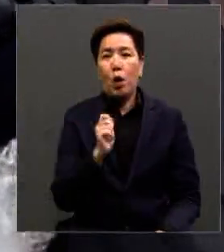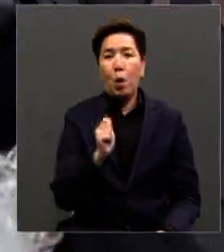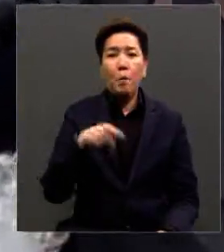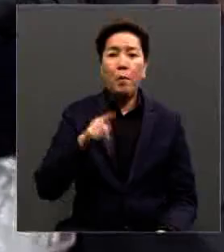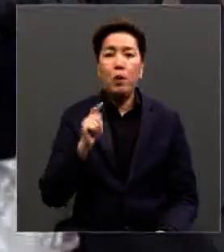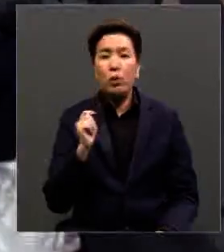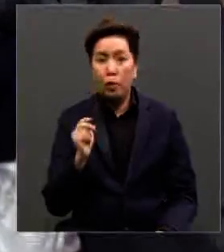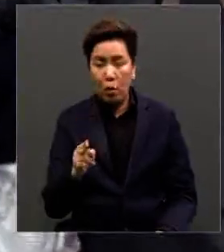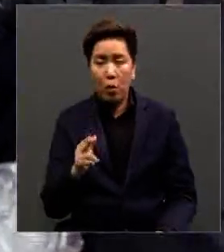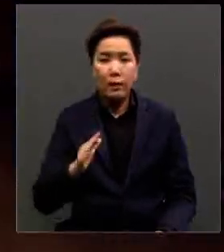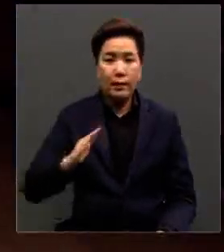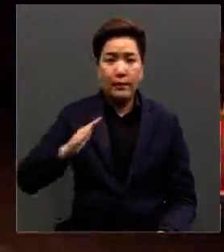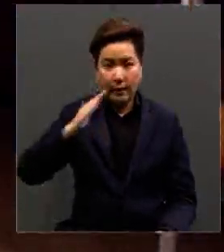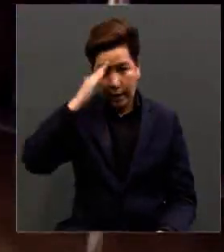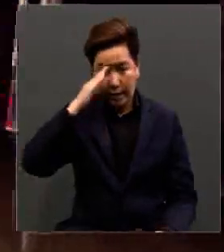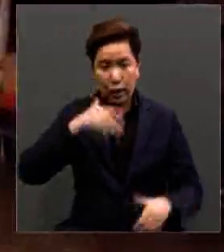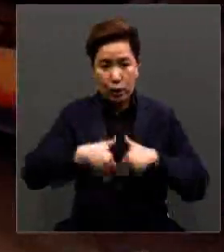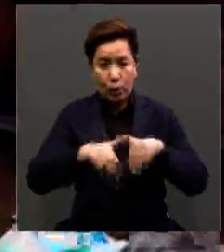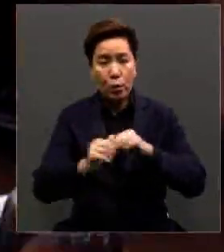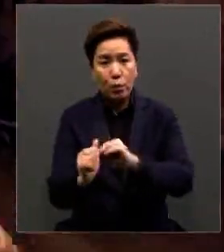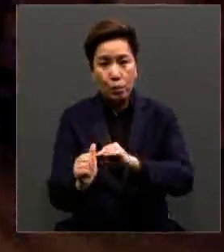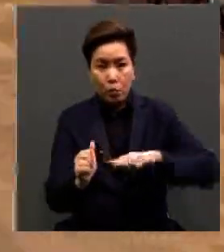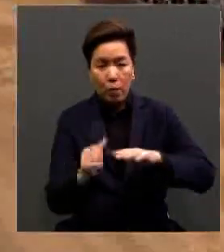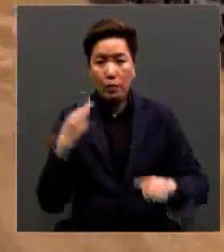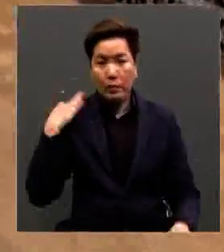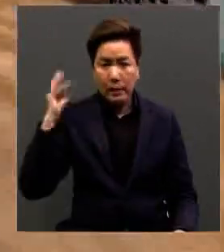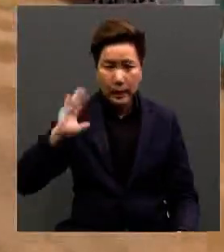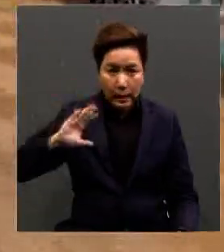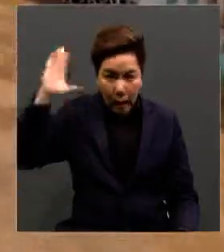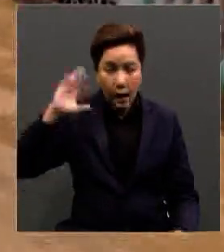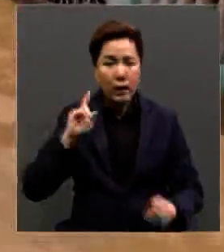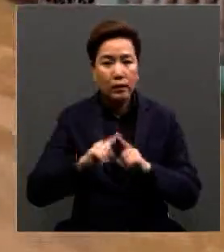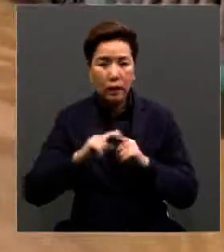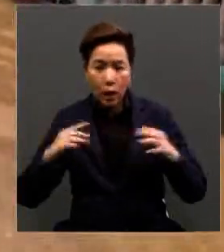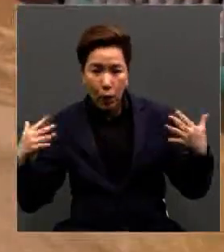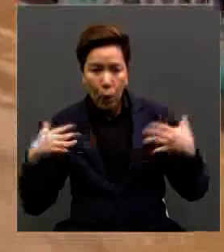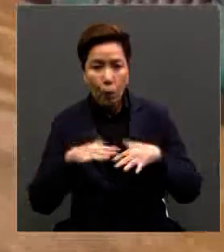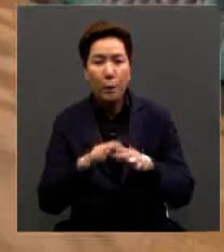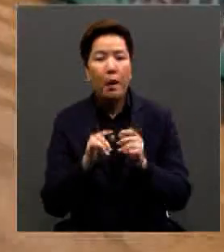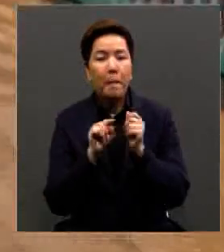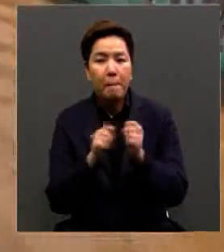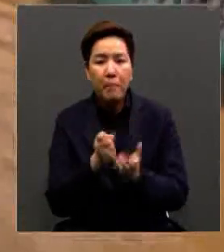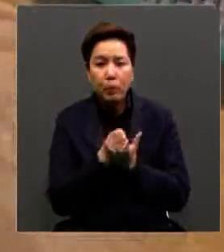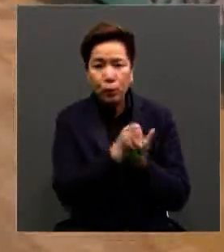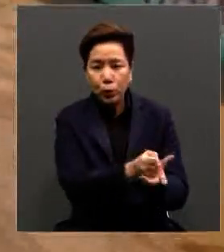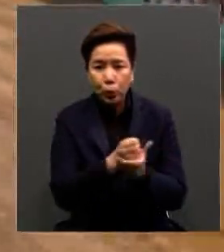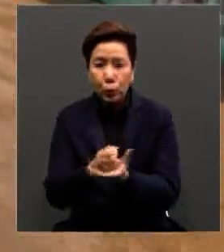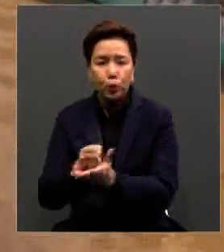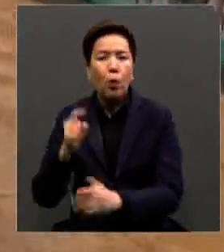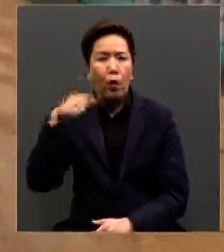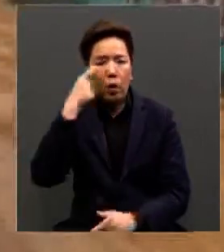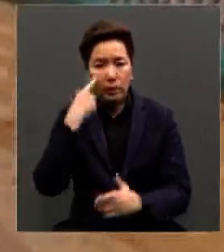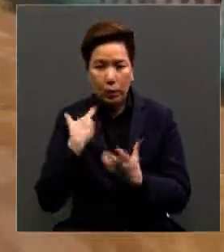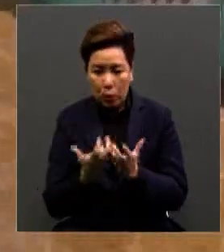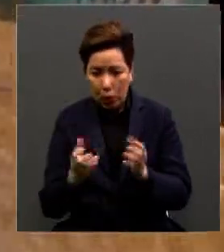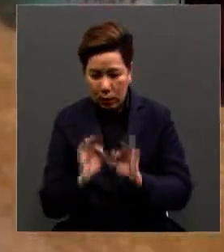ส่วนท้องถิ่นนะทหารผู้นำชุมชนอาสาสมัครอปพรร่วมกับทางอำเภอช่วยเหลือผู้ประสบภัยในเบื้องต้นมี